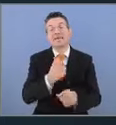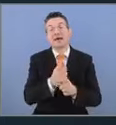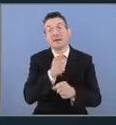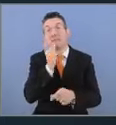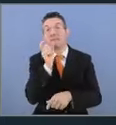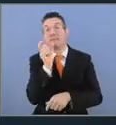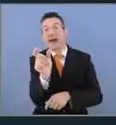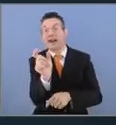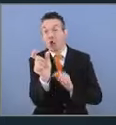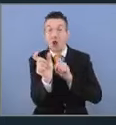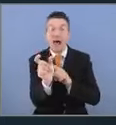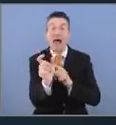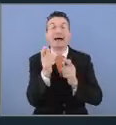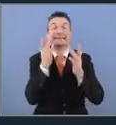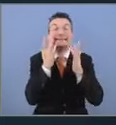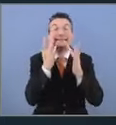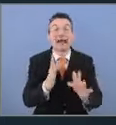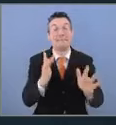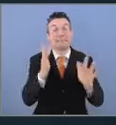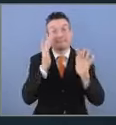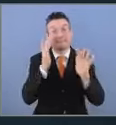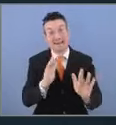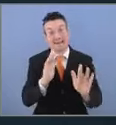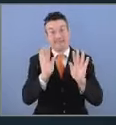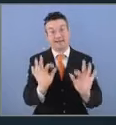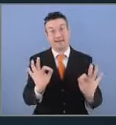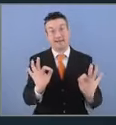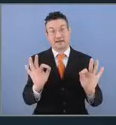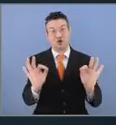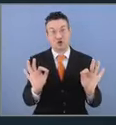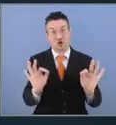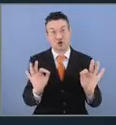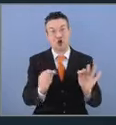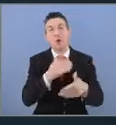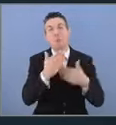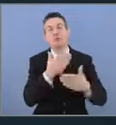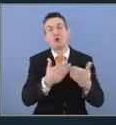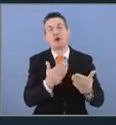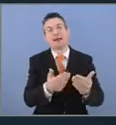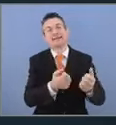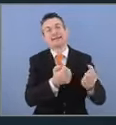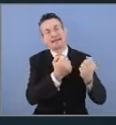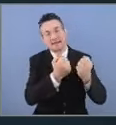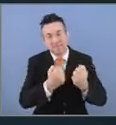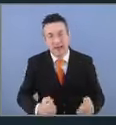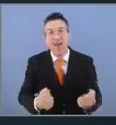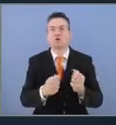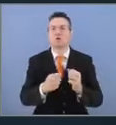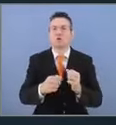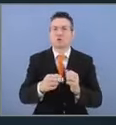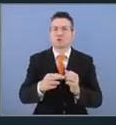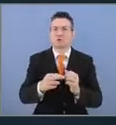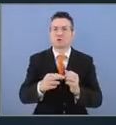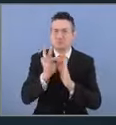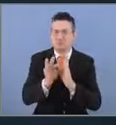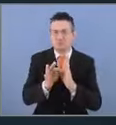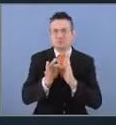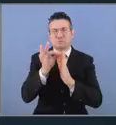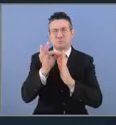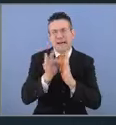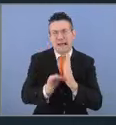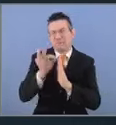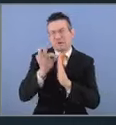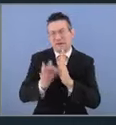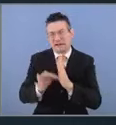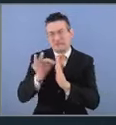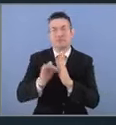semplificare. Quindi meno burocrazia, meno misure, meno sottomisure, una pianificazione e